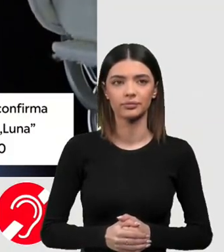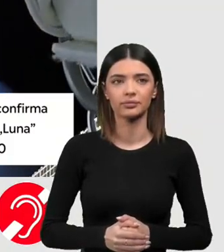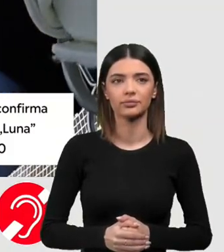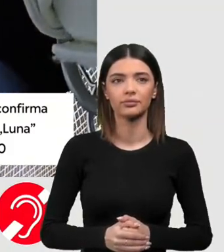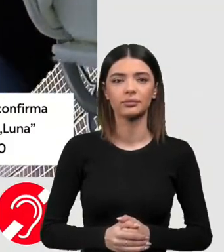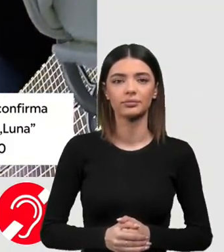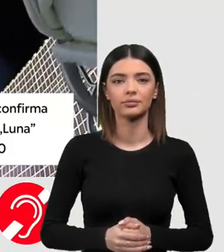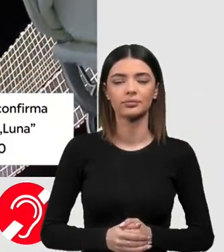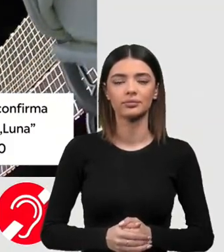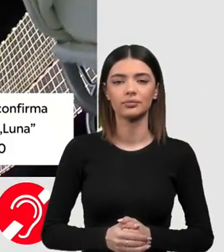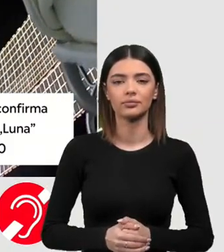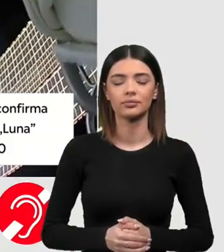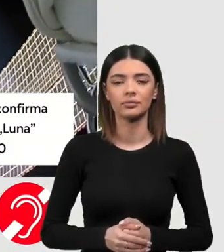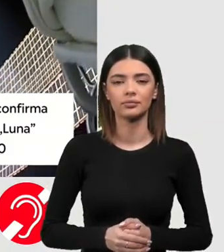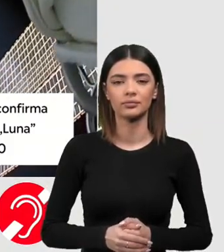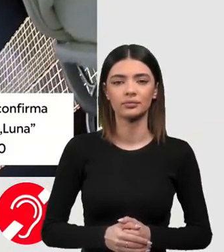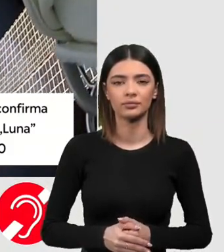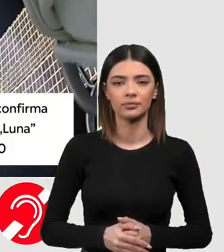Cu drag!